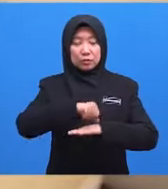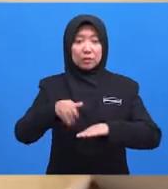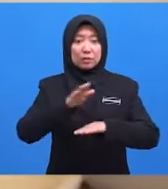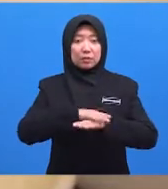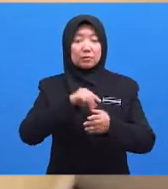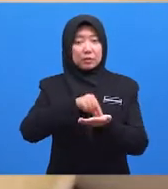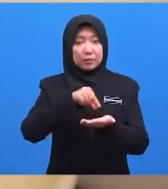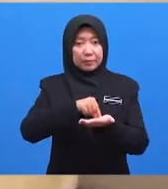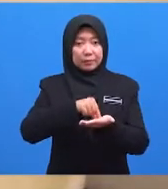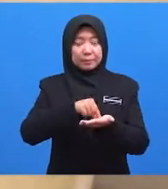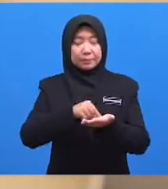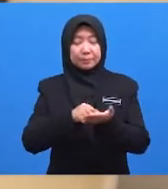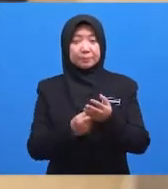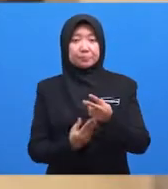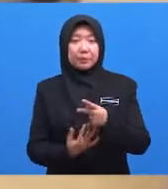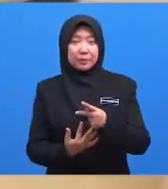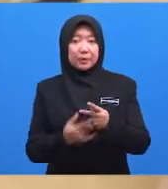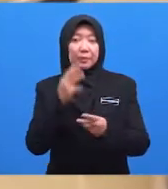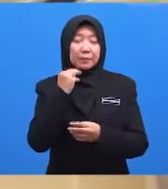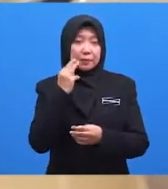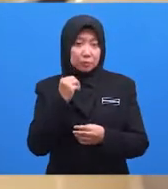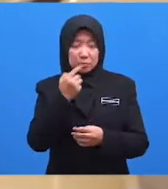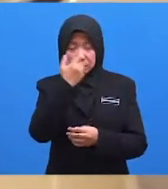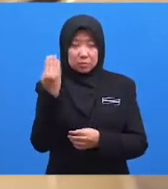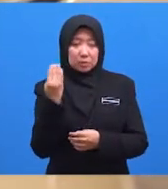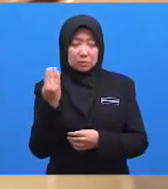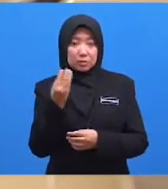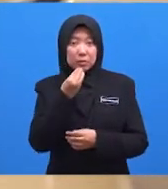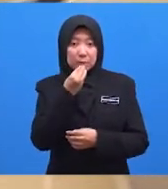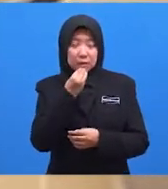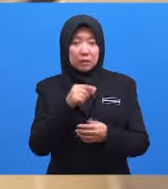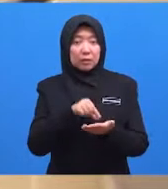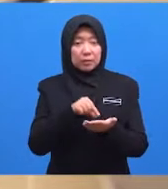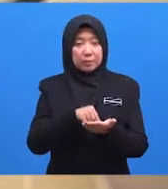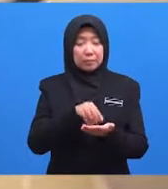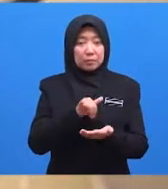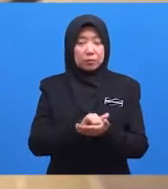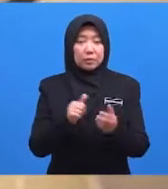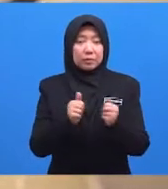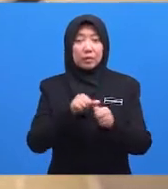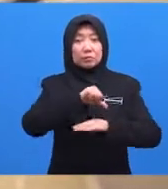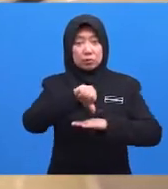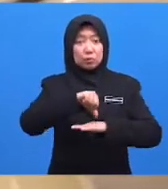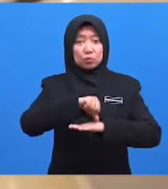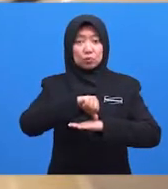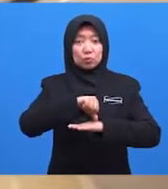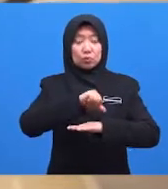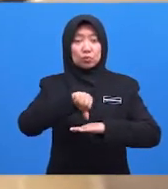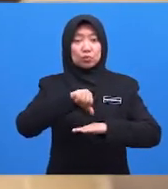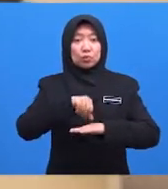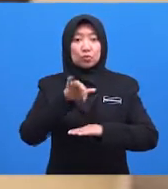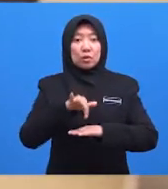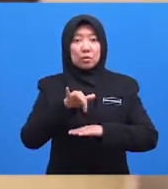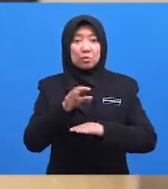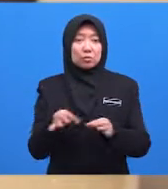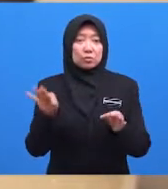ayam panggang madu. Sebab biasanya kita makan ayam panggang madu dengan sos. Sos yang paling